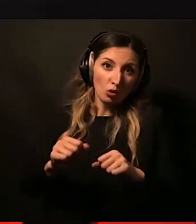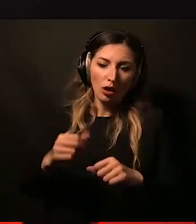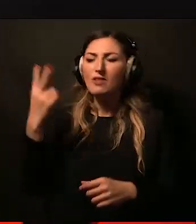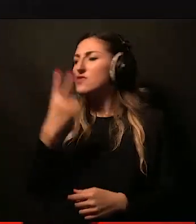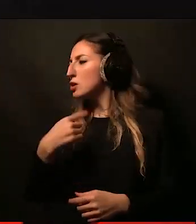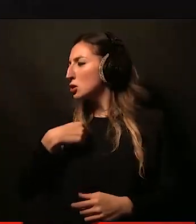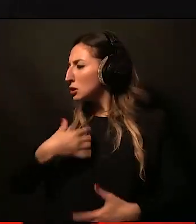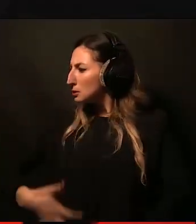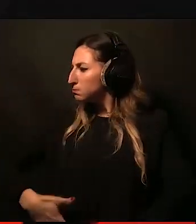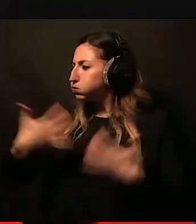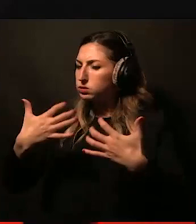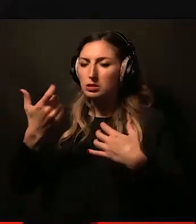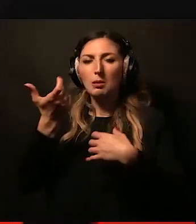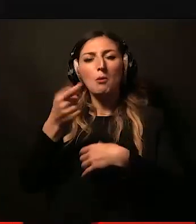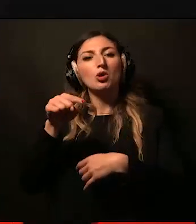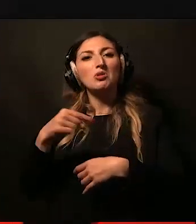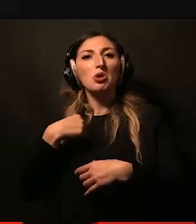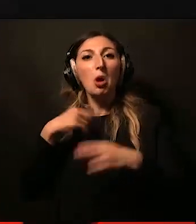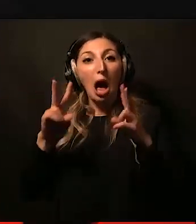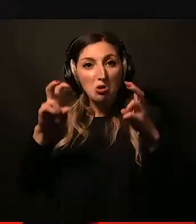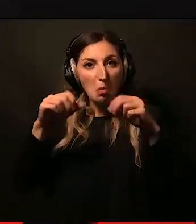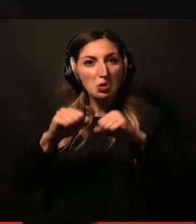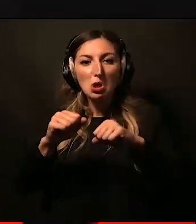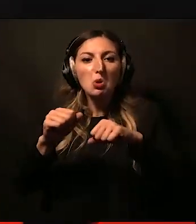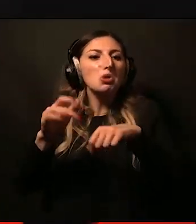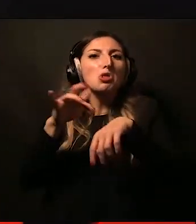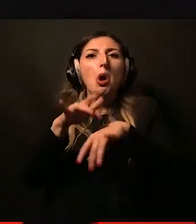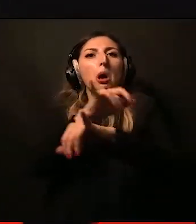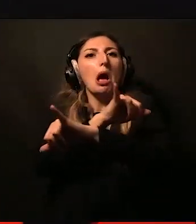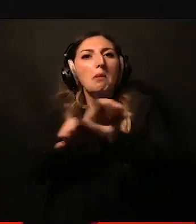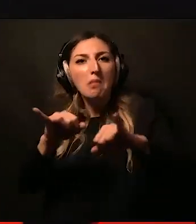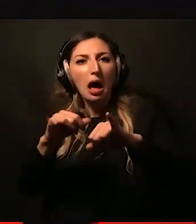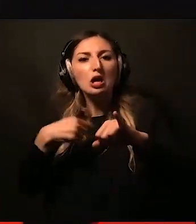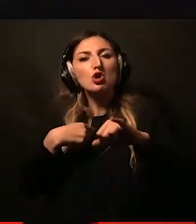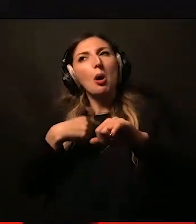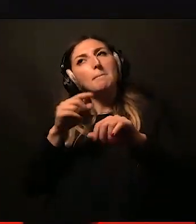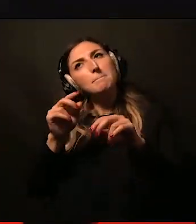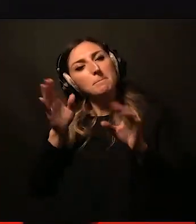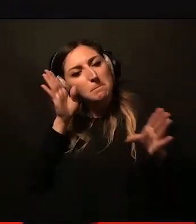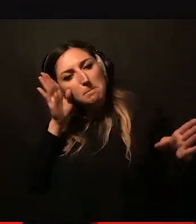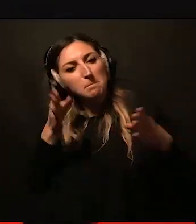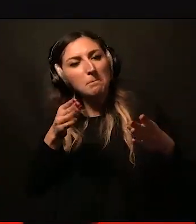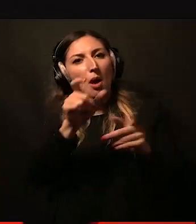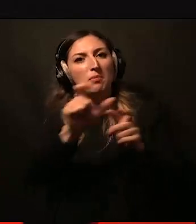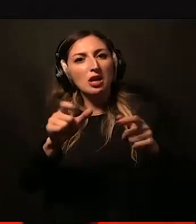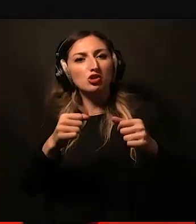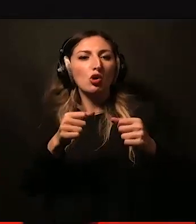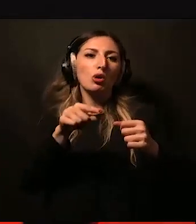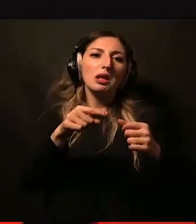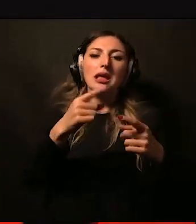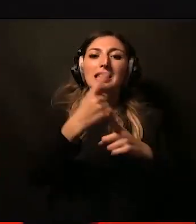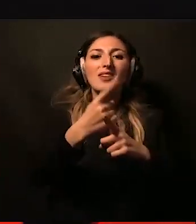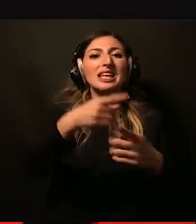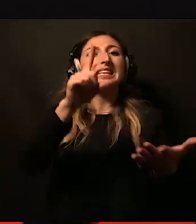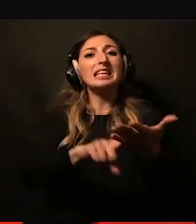hanno diritto di esistere di vivere di avere delle opinioni di ribattere di innamorarsi